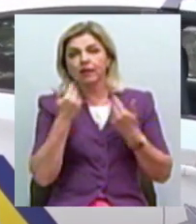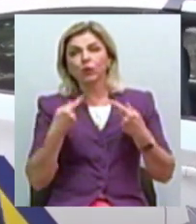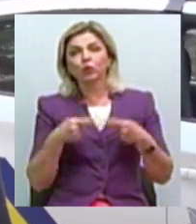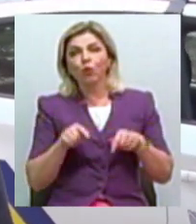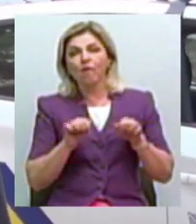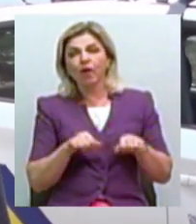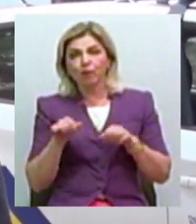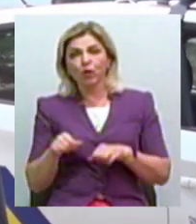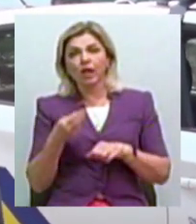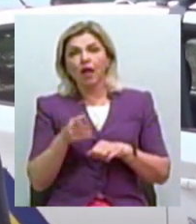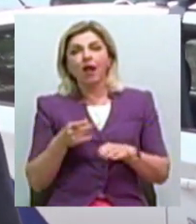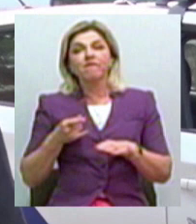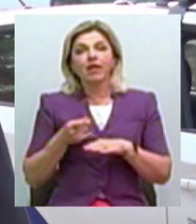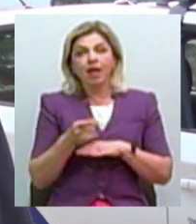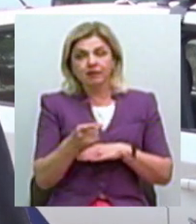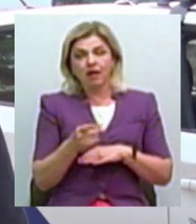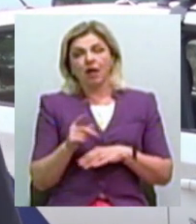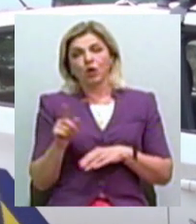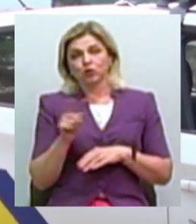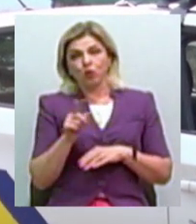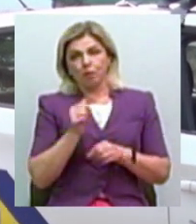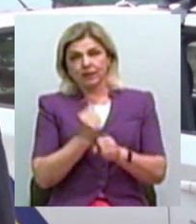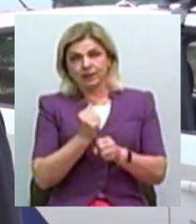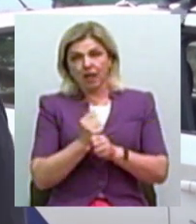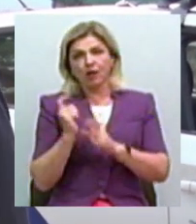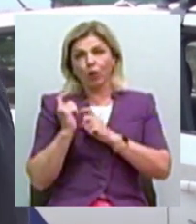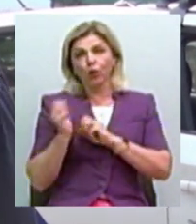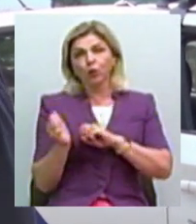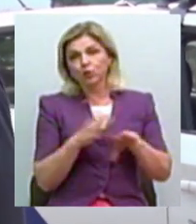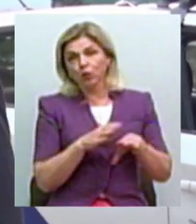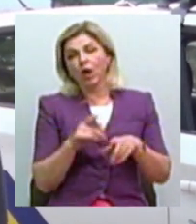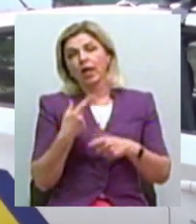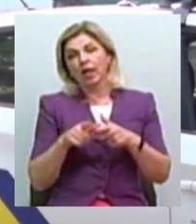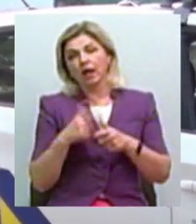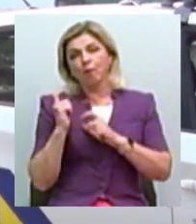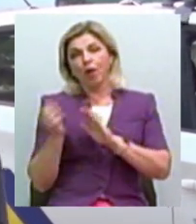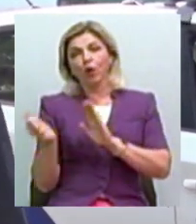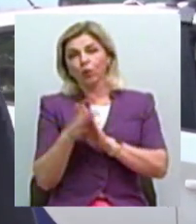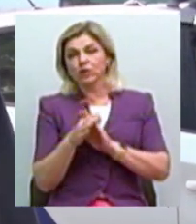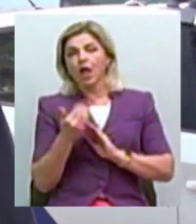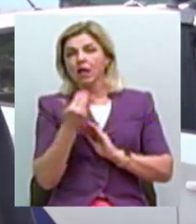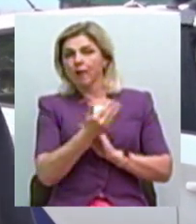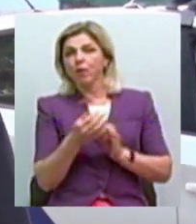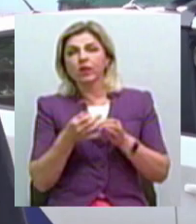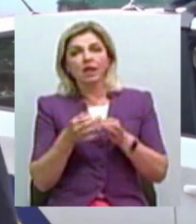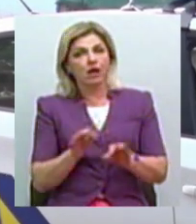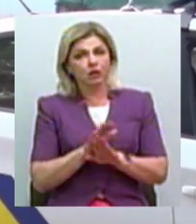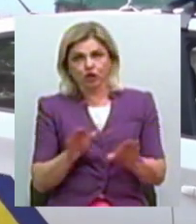для під'їзду, щоб, допустим, осуществити вигрузку-погрузку, тоді йому дозволяється заїхати